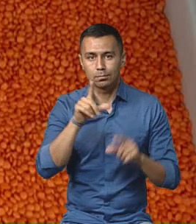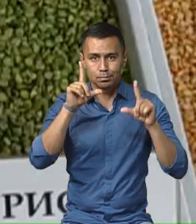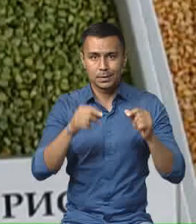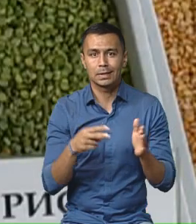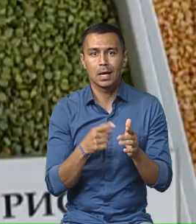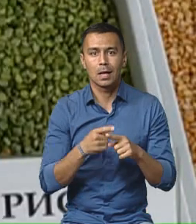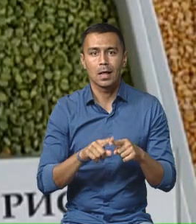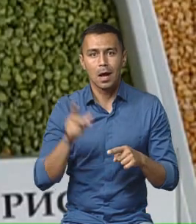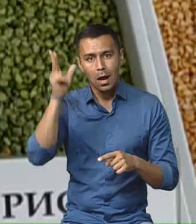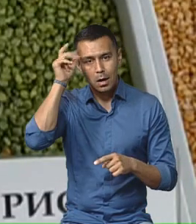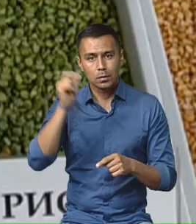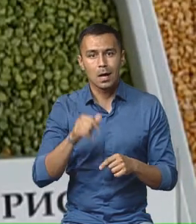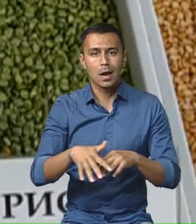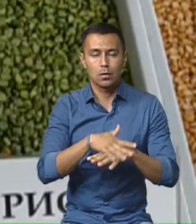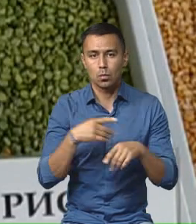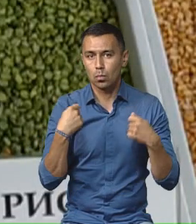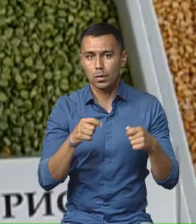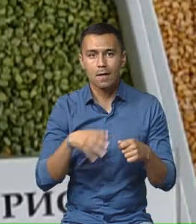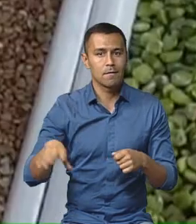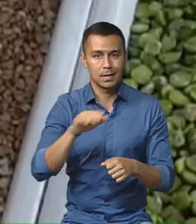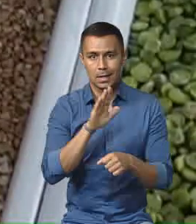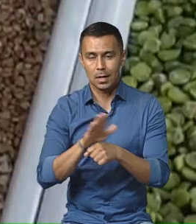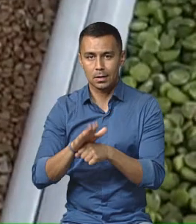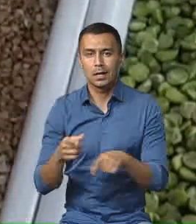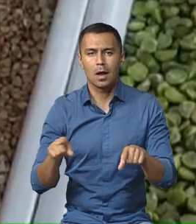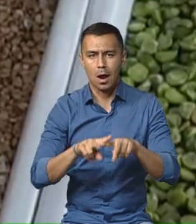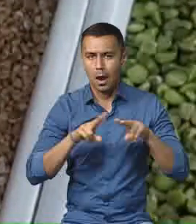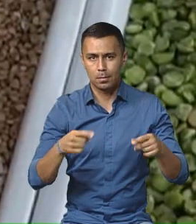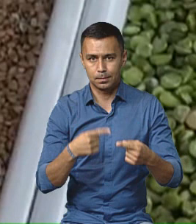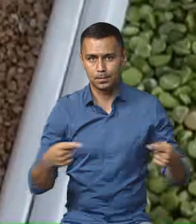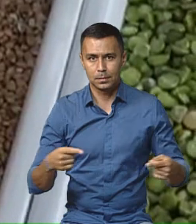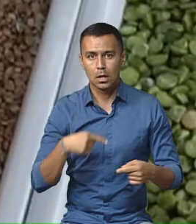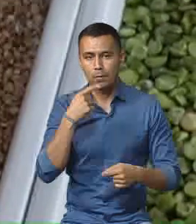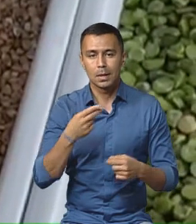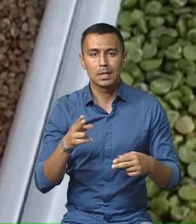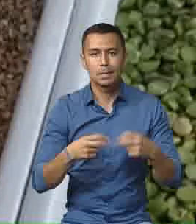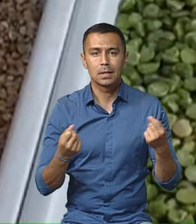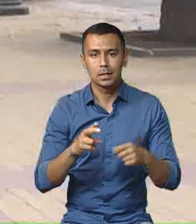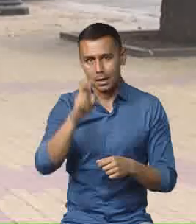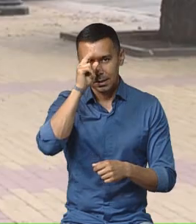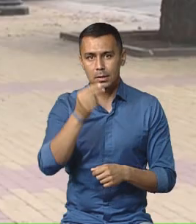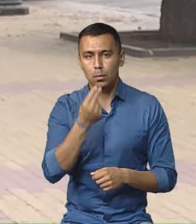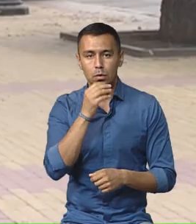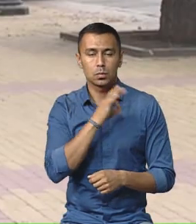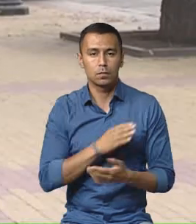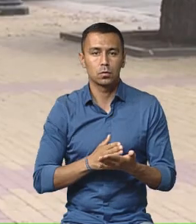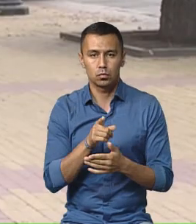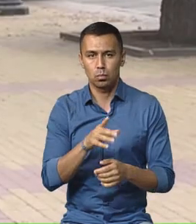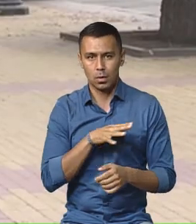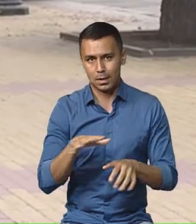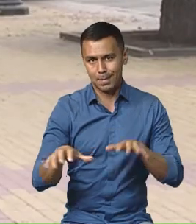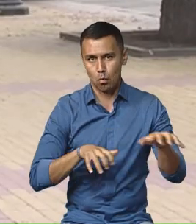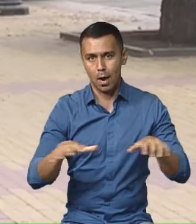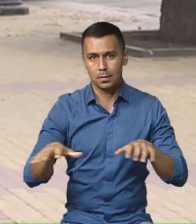це на гречку, яку на ринку продають не в усіх ядках і з таким крамом. За словами спеціаліста Держпродспоживслужби, тут не минулося без